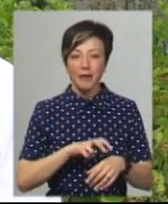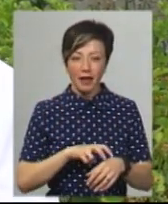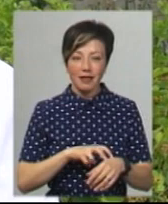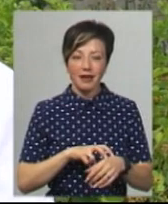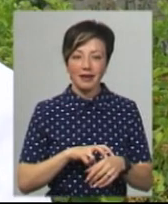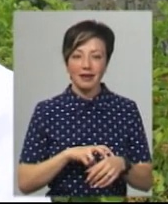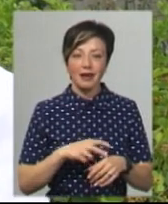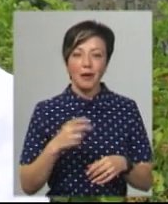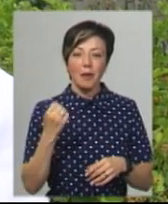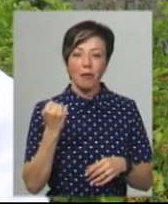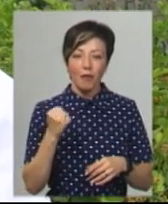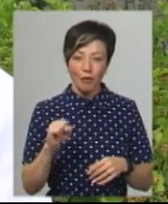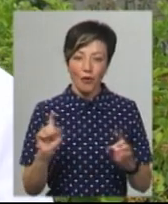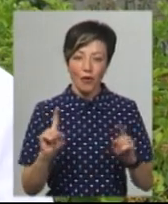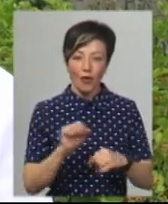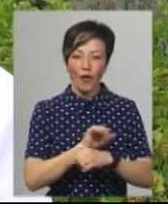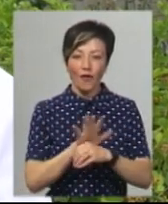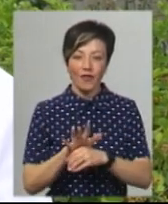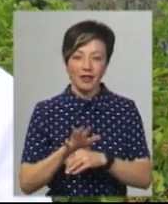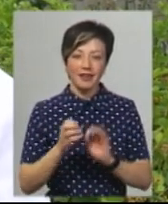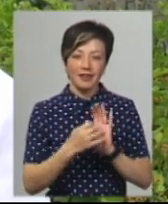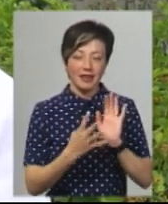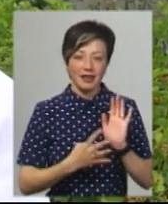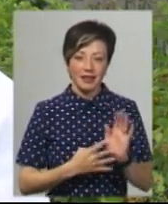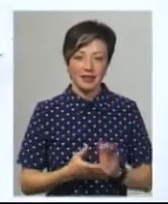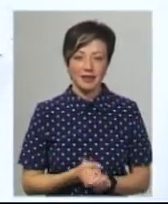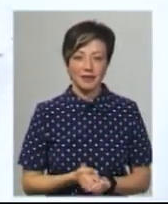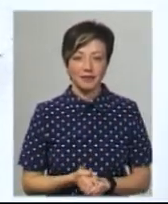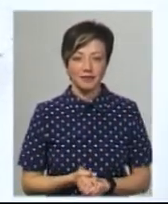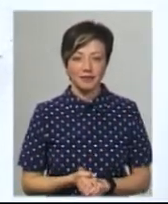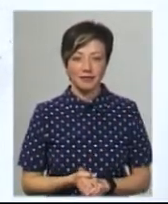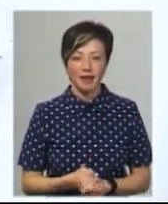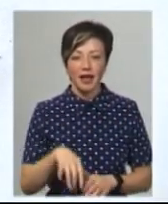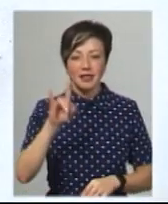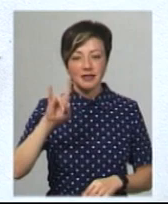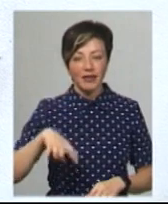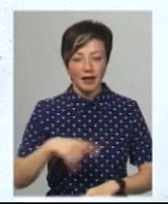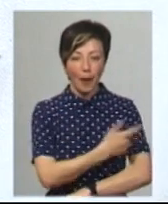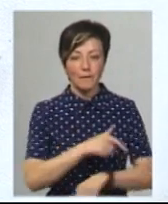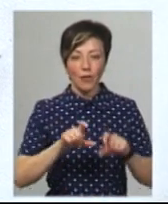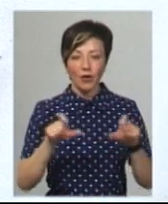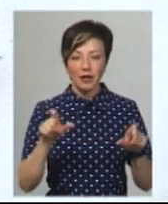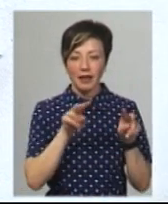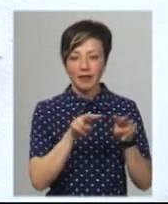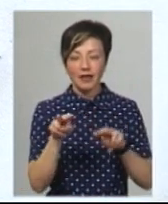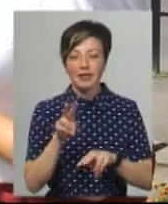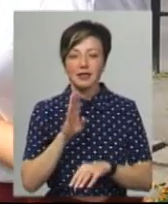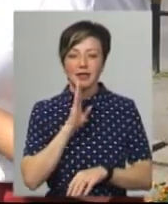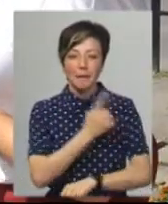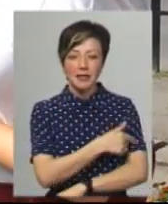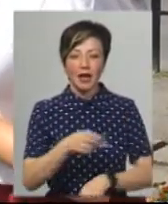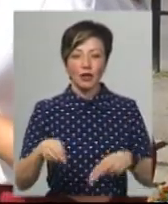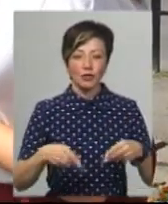побороли COVID-19. Ну, дуже приємно, хочеться, щоб так і було. З вікна поліклініки дивилася на дійство медсестра